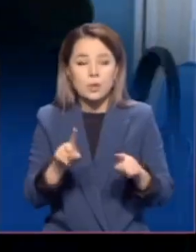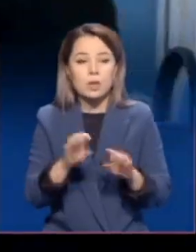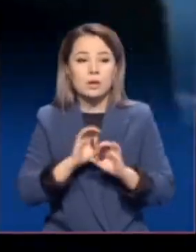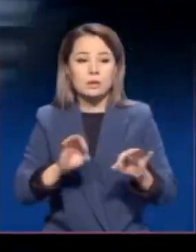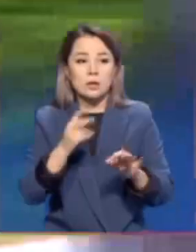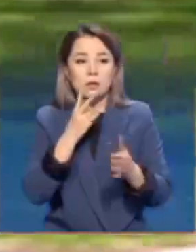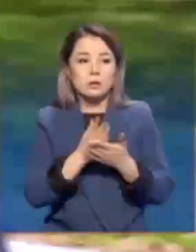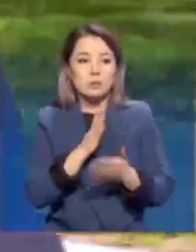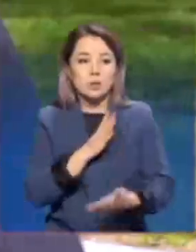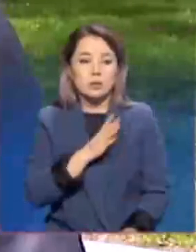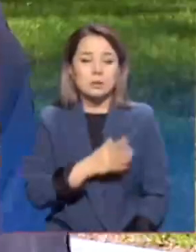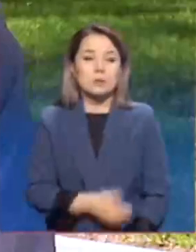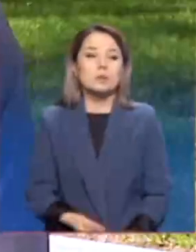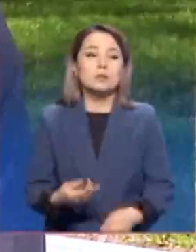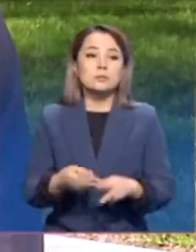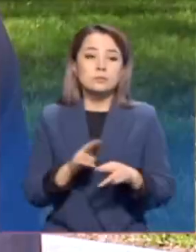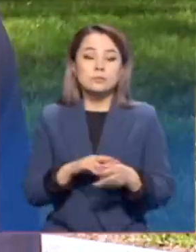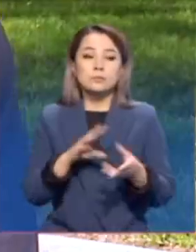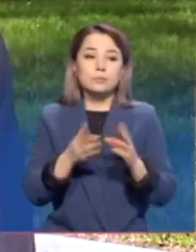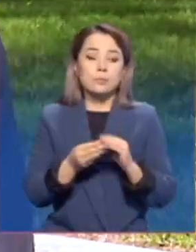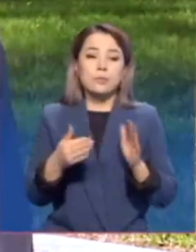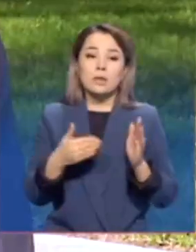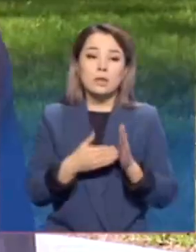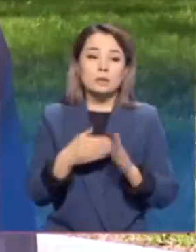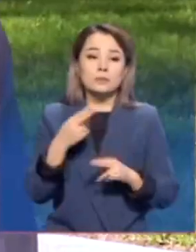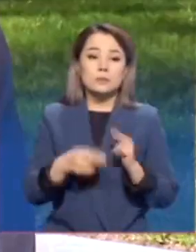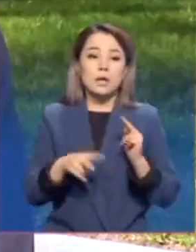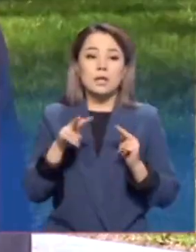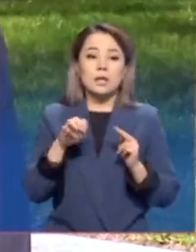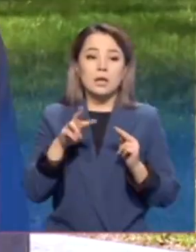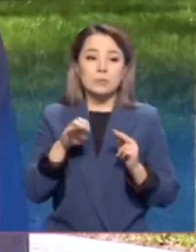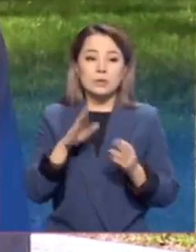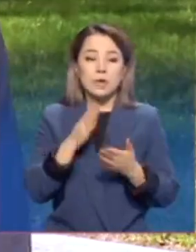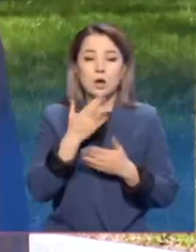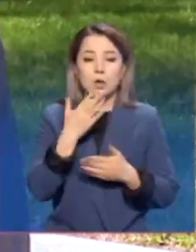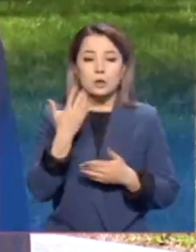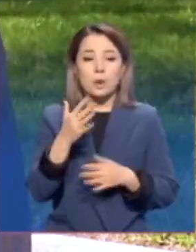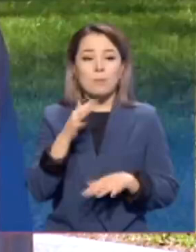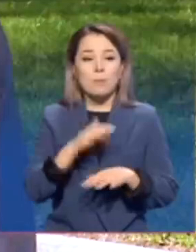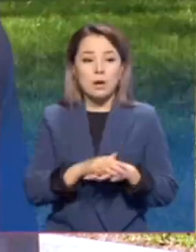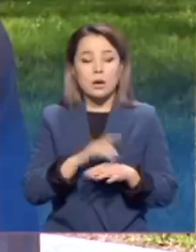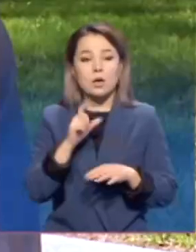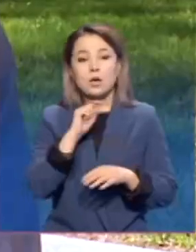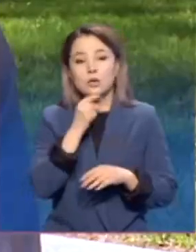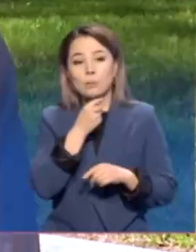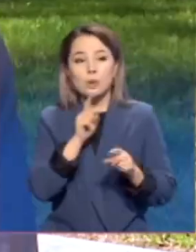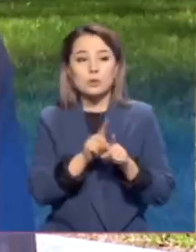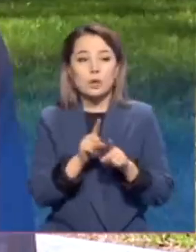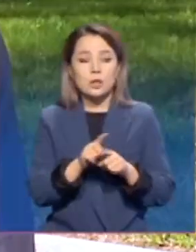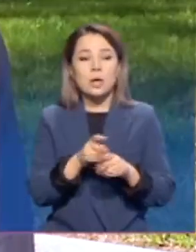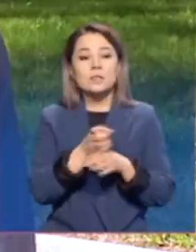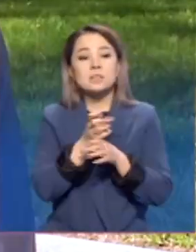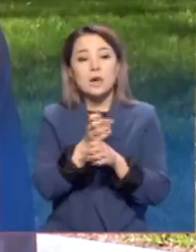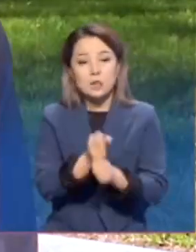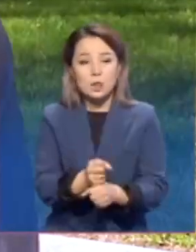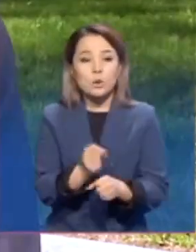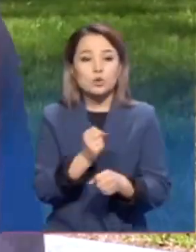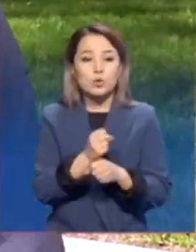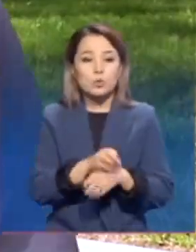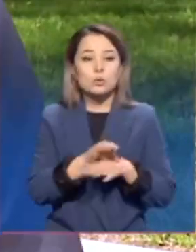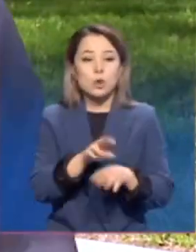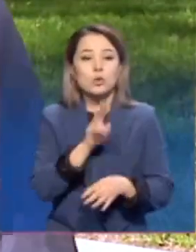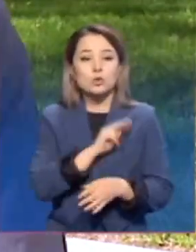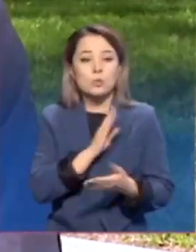болды. Осының барлығы, лимиттердің барлығы осы Ұлттық банктің экономикадағы үлесін қысқарту, өзінің әсерін қысқарту аясында жүріп жатқан